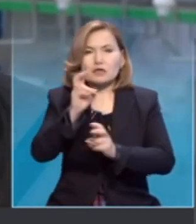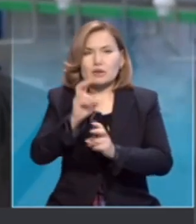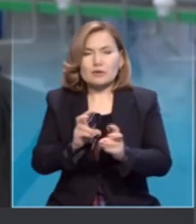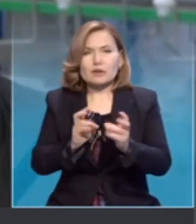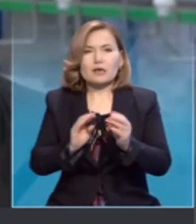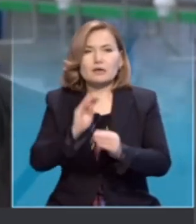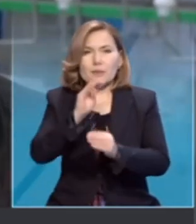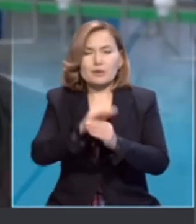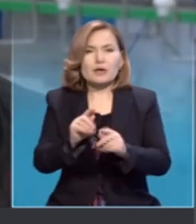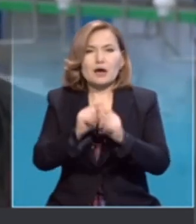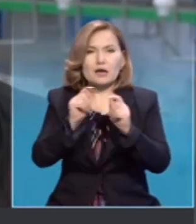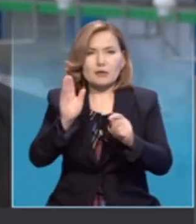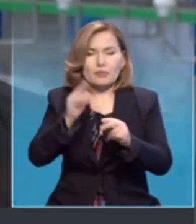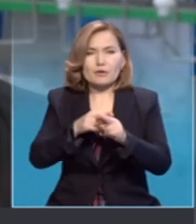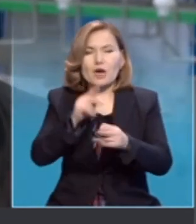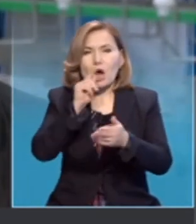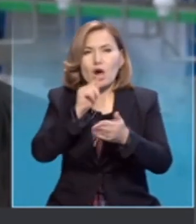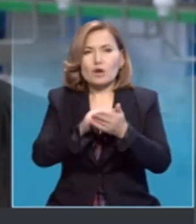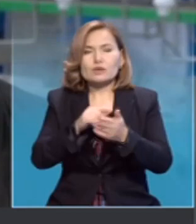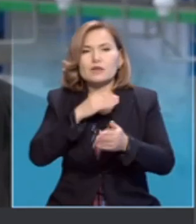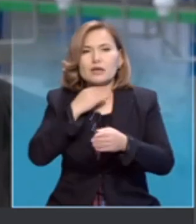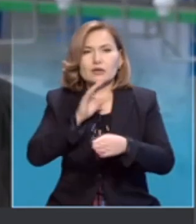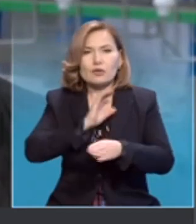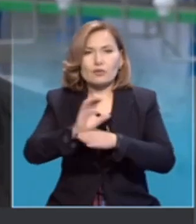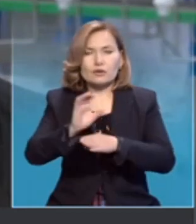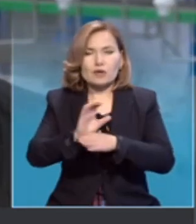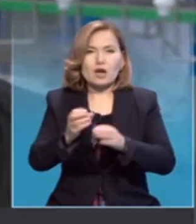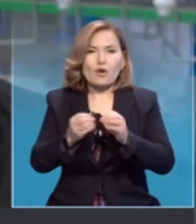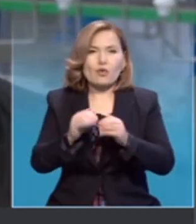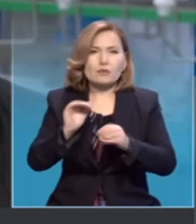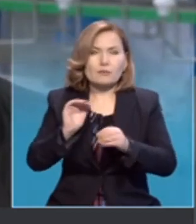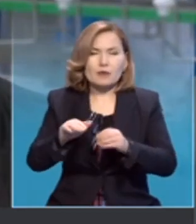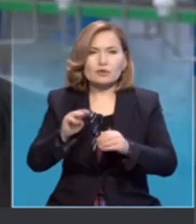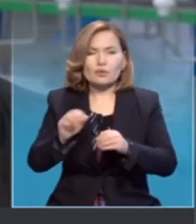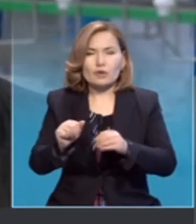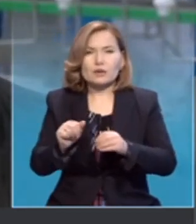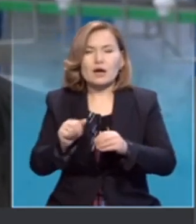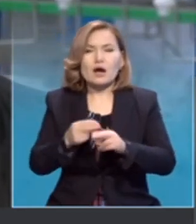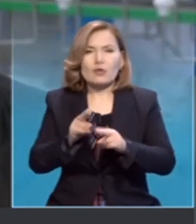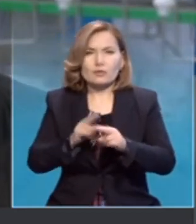Ертеңгі күндерде, Алла берсе, 10 мың тоннаға дейін болады.